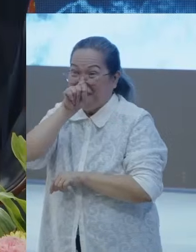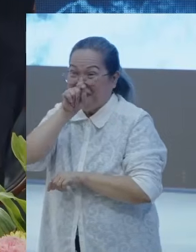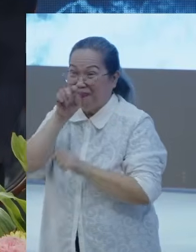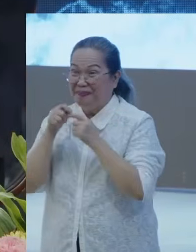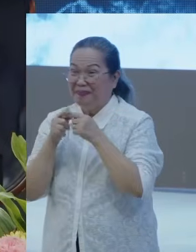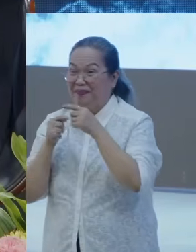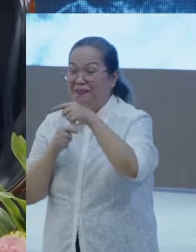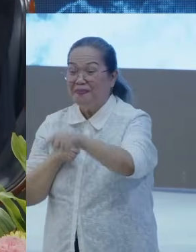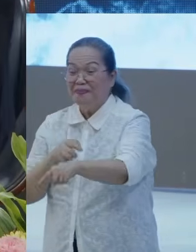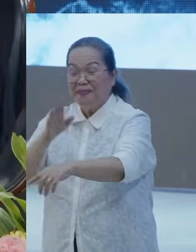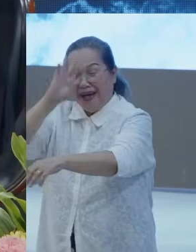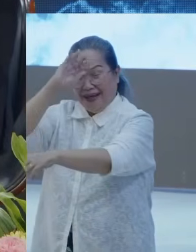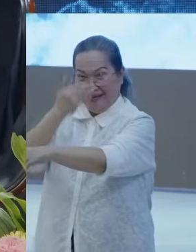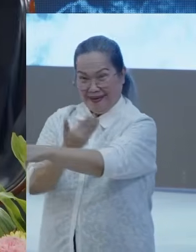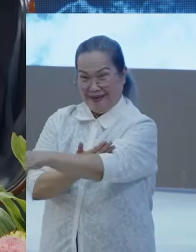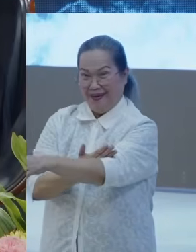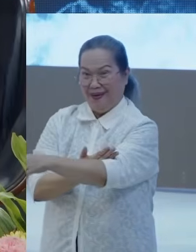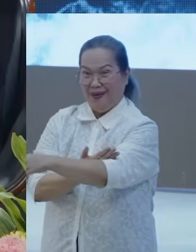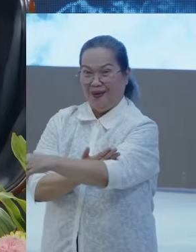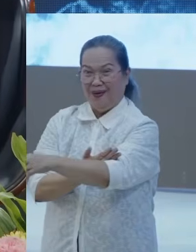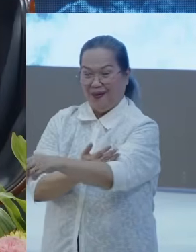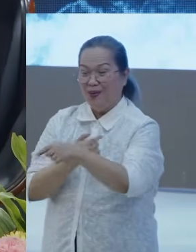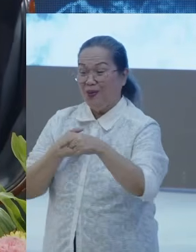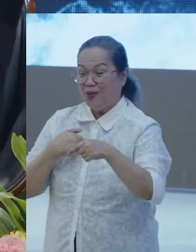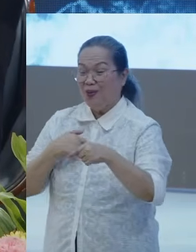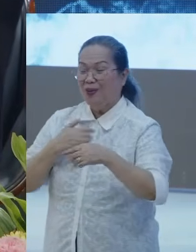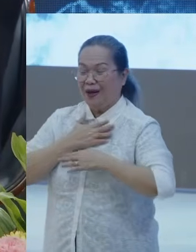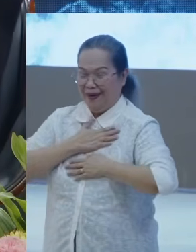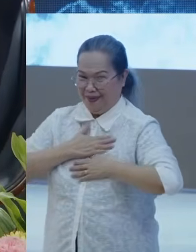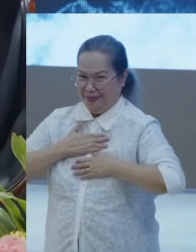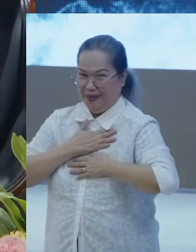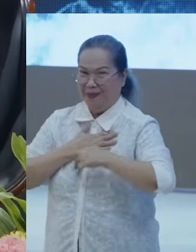Son, with whom I am well pleased."